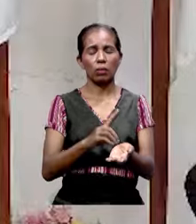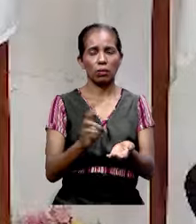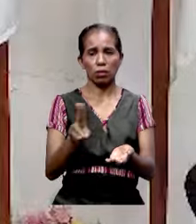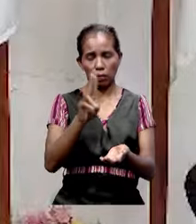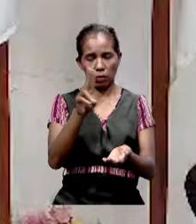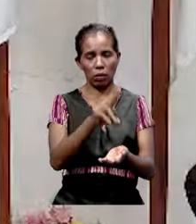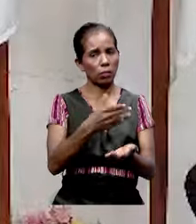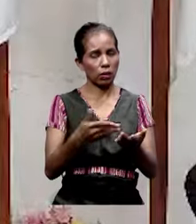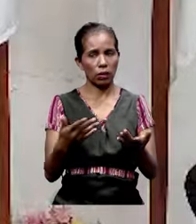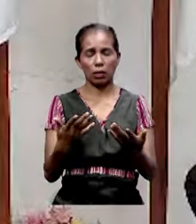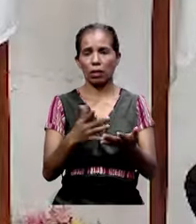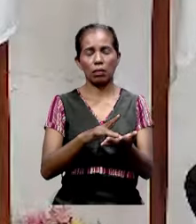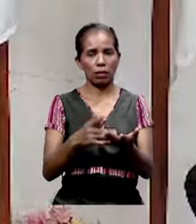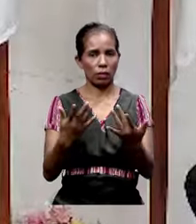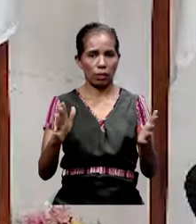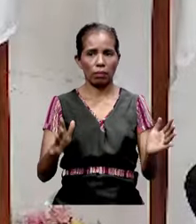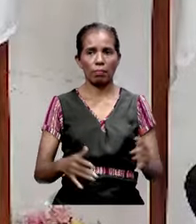sih nih mas stock